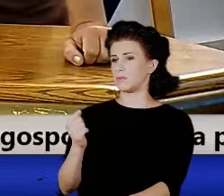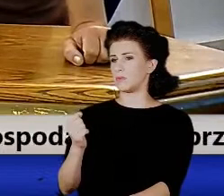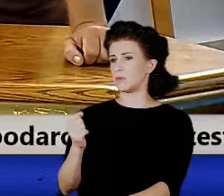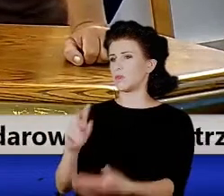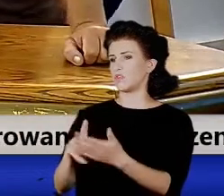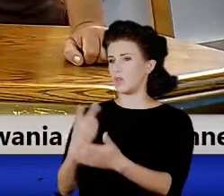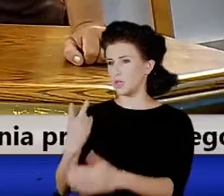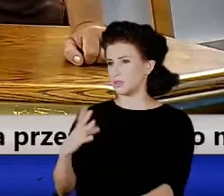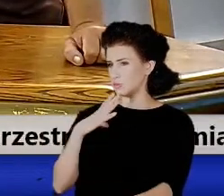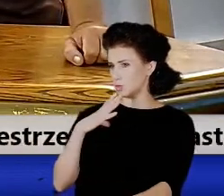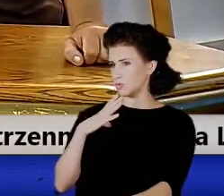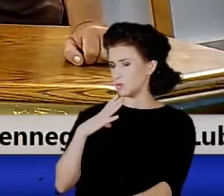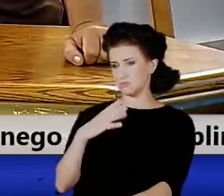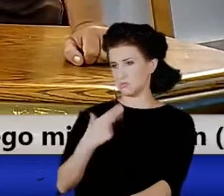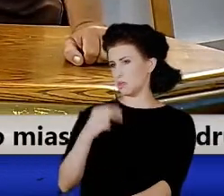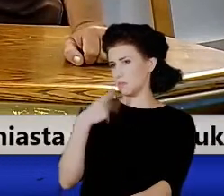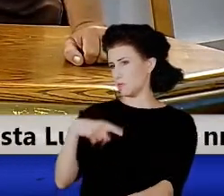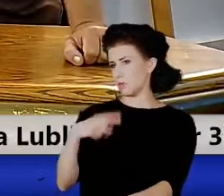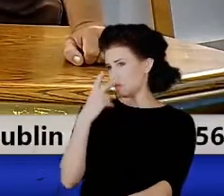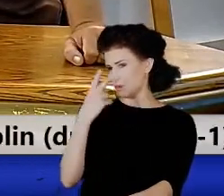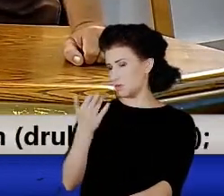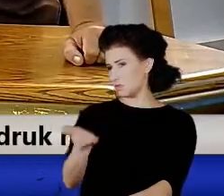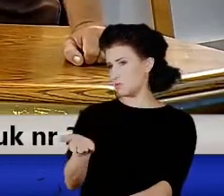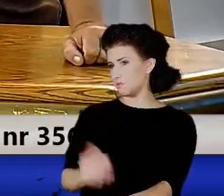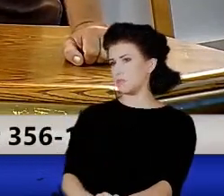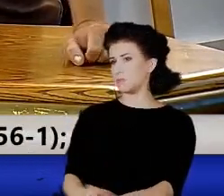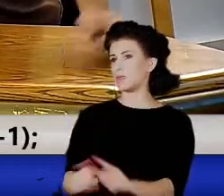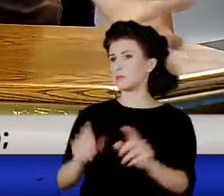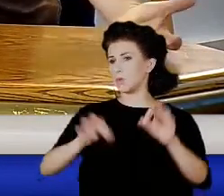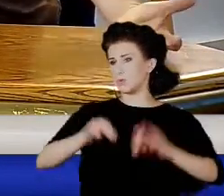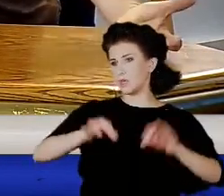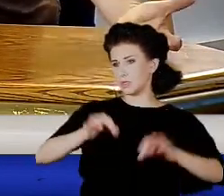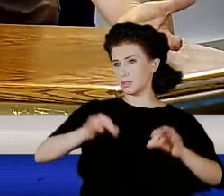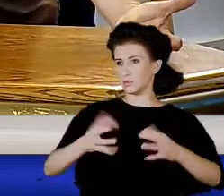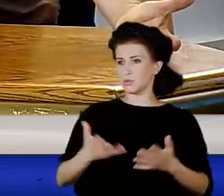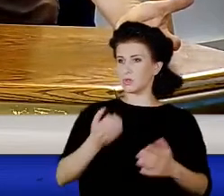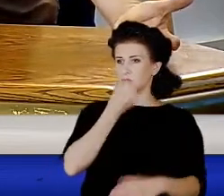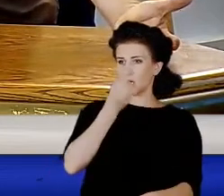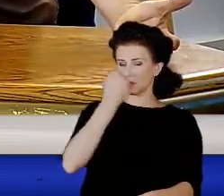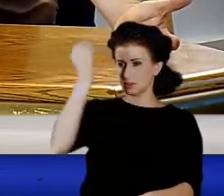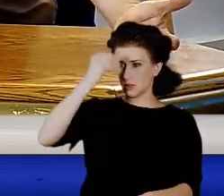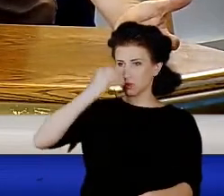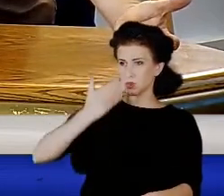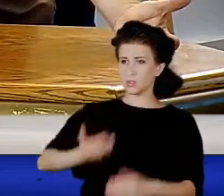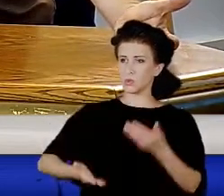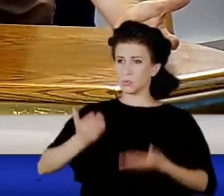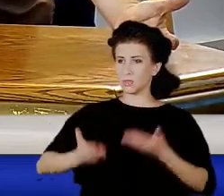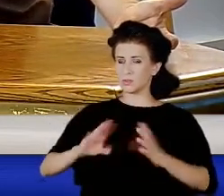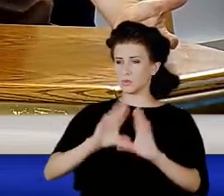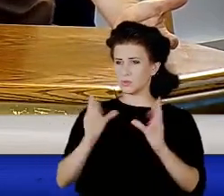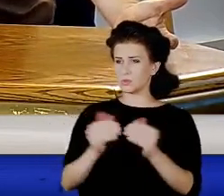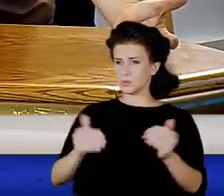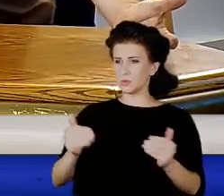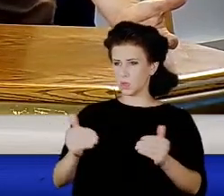rozmów o mieście, które były temu tematowi dedykowane, ani na konferencji, gdzie naprawdę kwiat nauki lubelskiej opowiadał o wszystkich